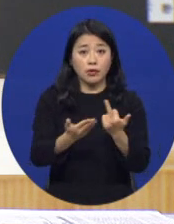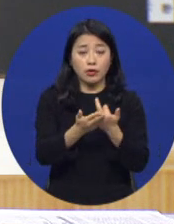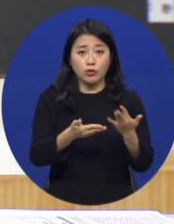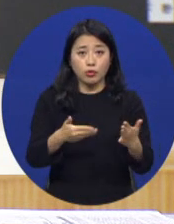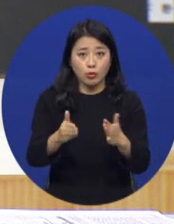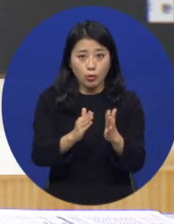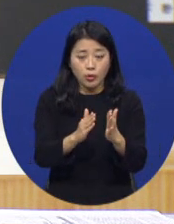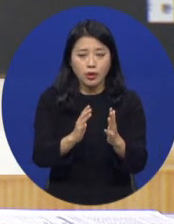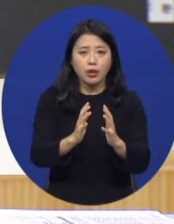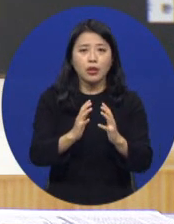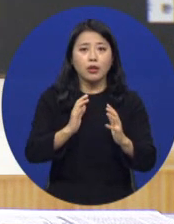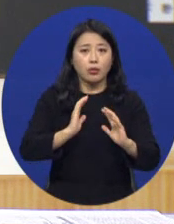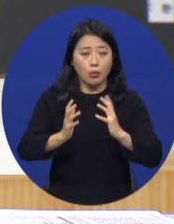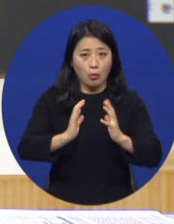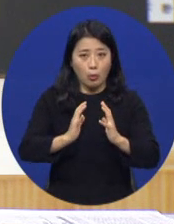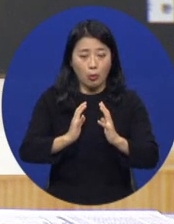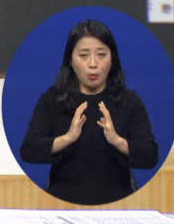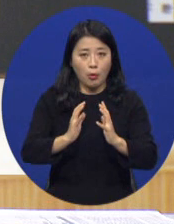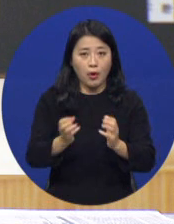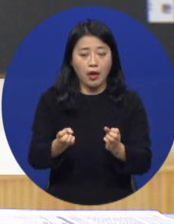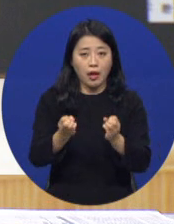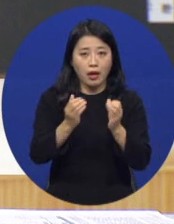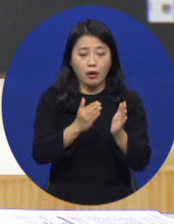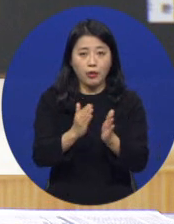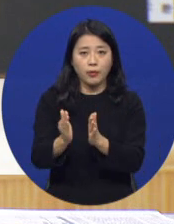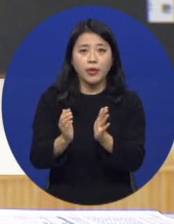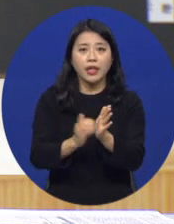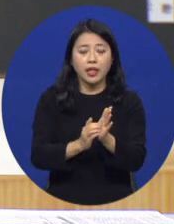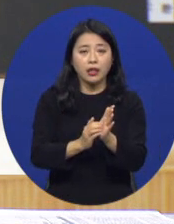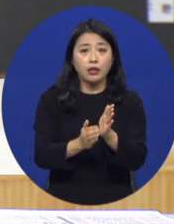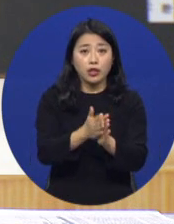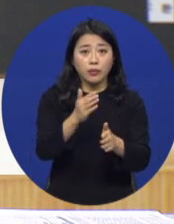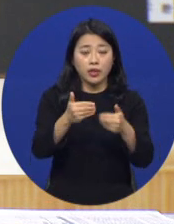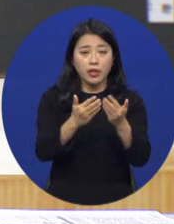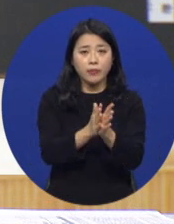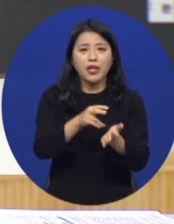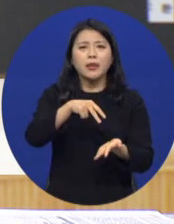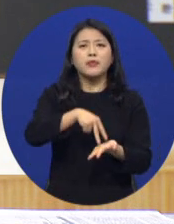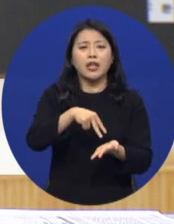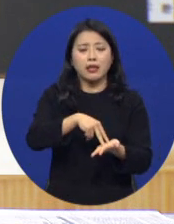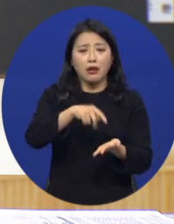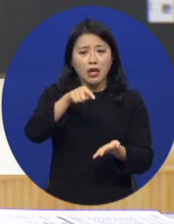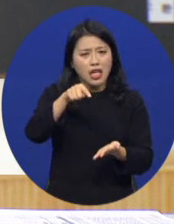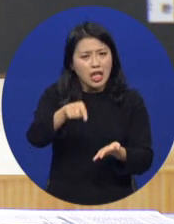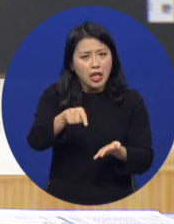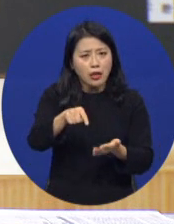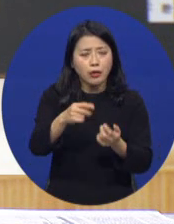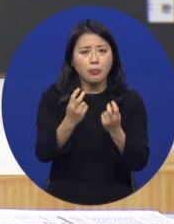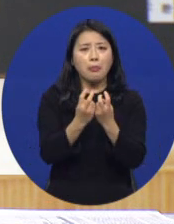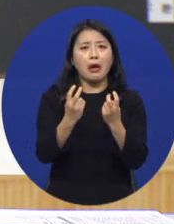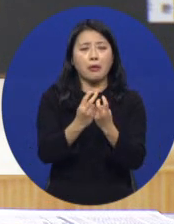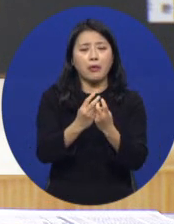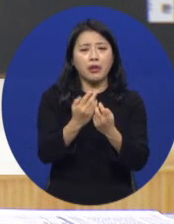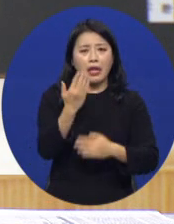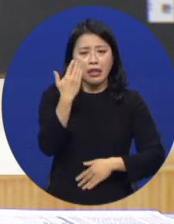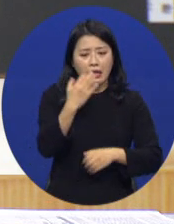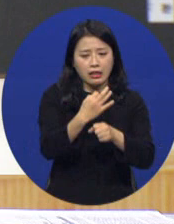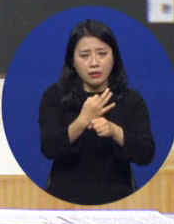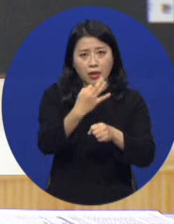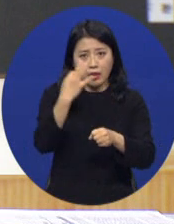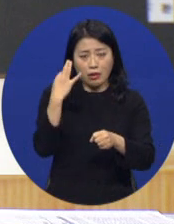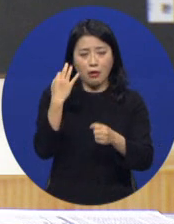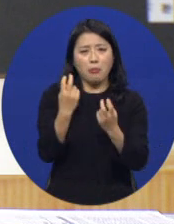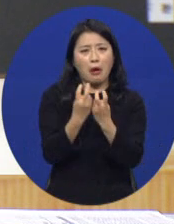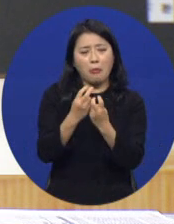의견 수렴을 위해 토론회를 마련했는데요 시민단체는 이런 정책 전환이 10년 전 방식으로